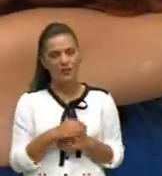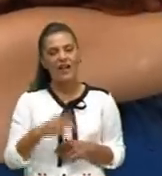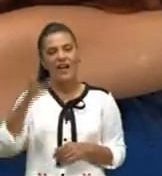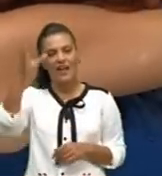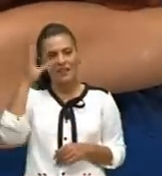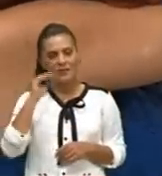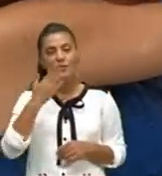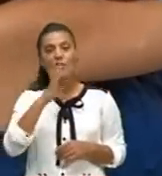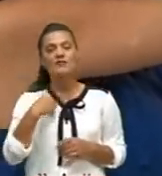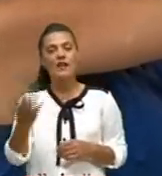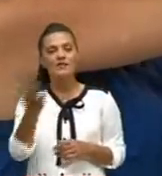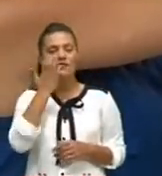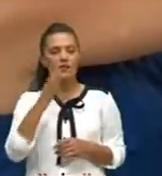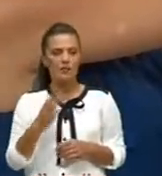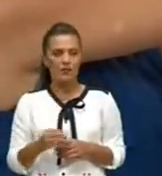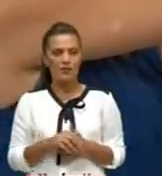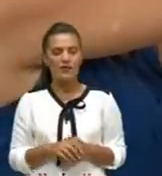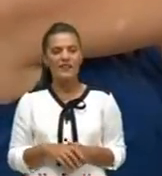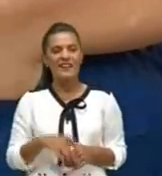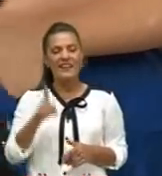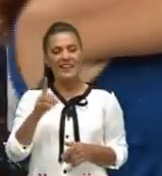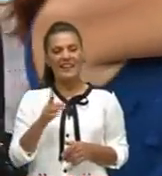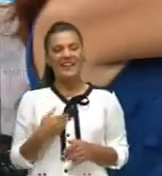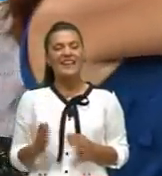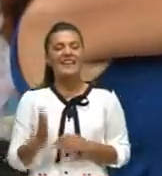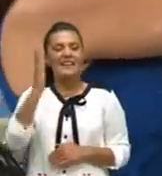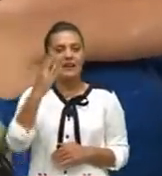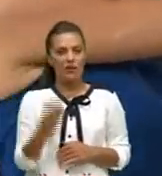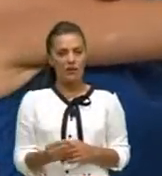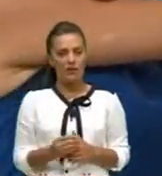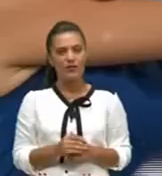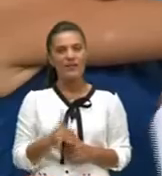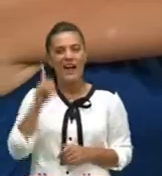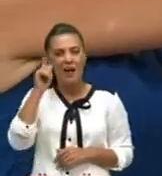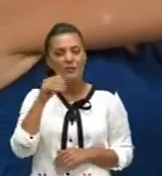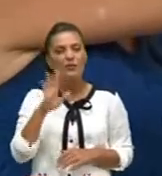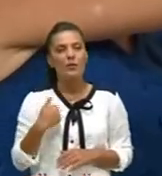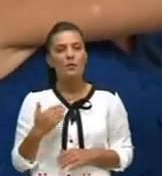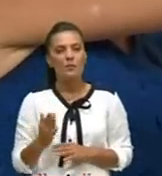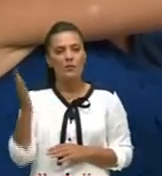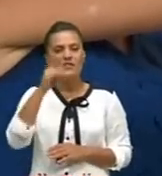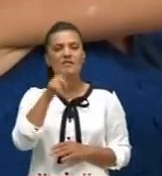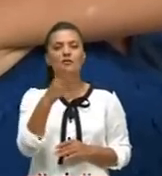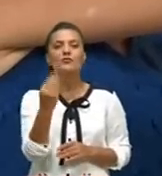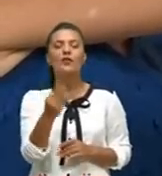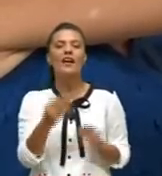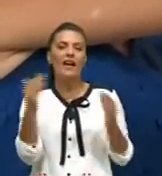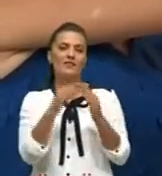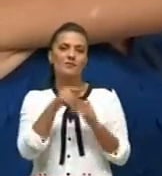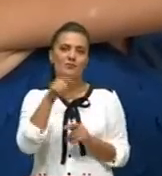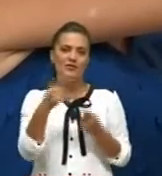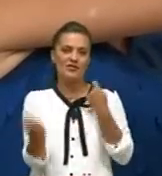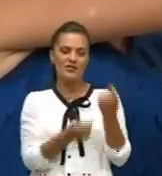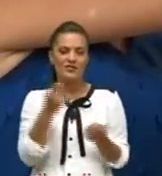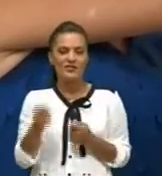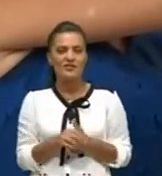bakın. Yoksa buraya çarpar. Yoksa oraya çarpar. Şimdi şöyle tam dik durur musunuz bir zahmet? Dik durdunuz. Boyunuz da uzun, size çok yakışacak bu iş. Bence